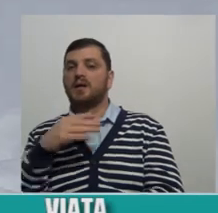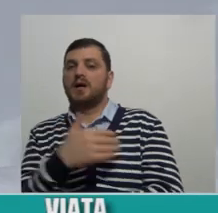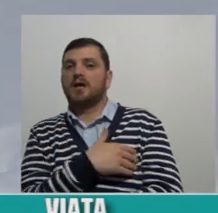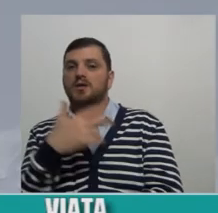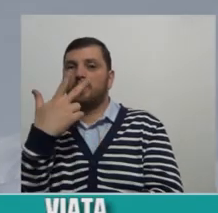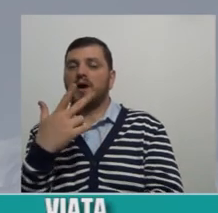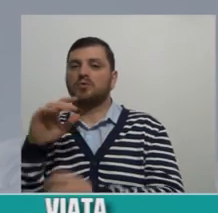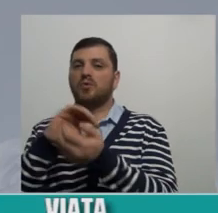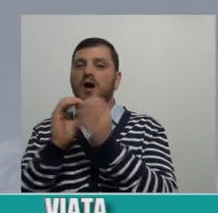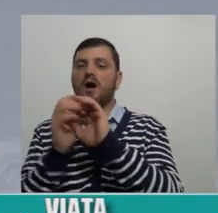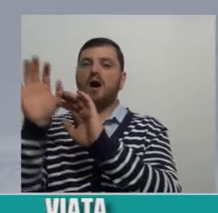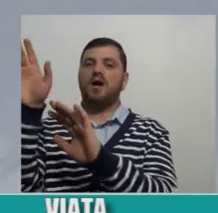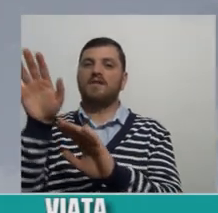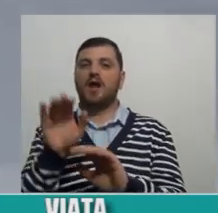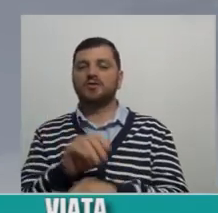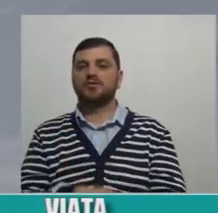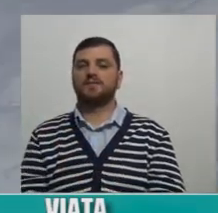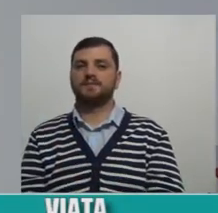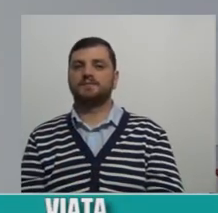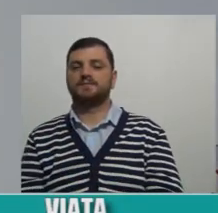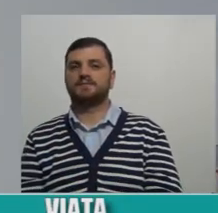de gradul 4 de avalanșă.